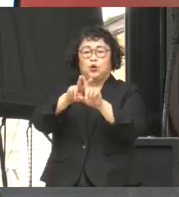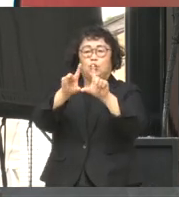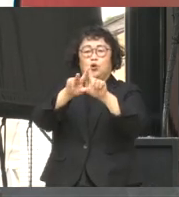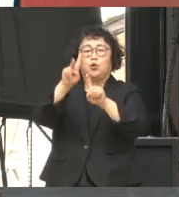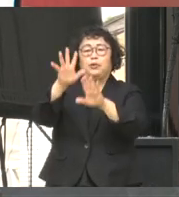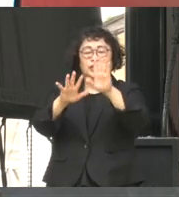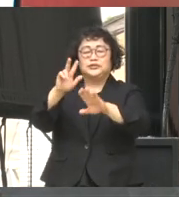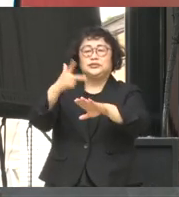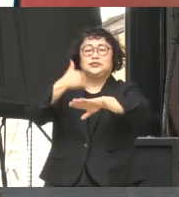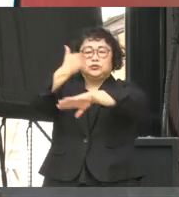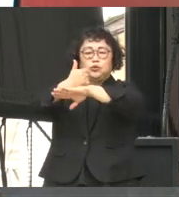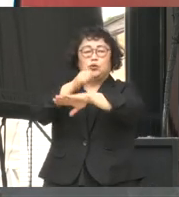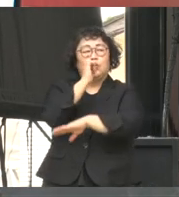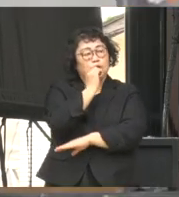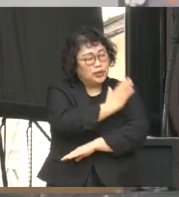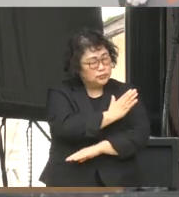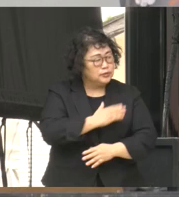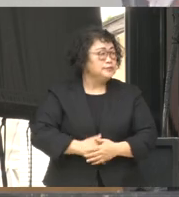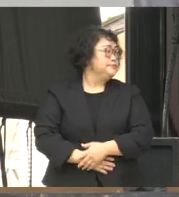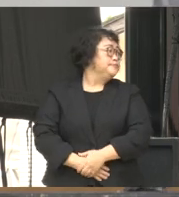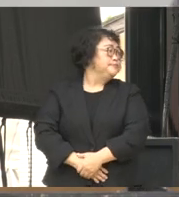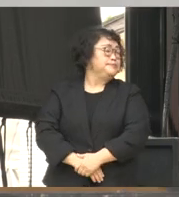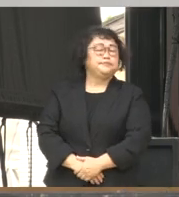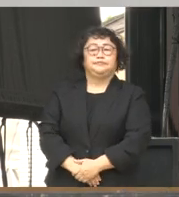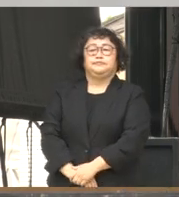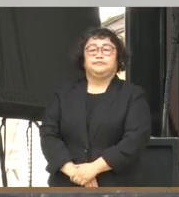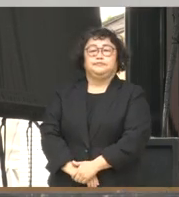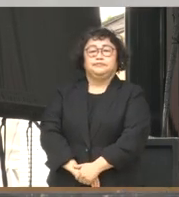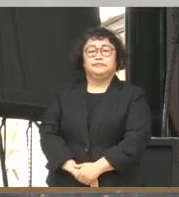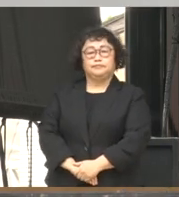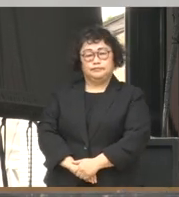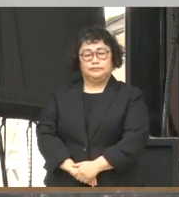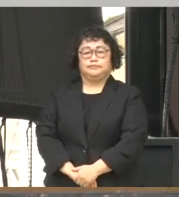長よろしくお願いいたします。